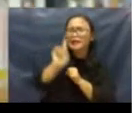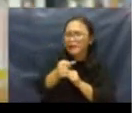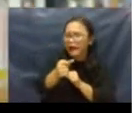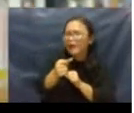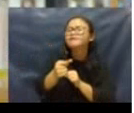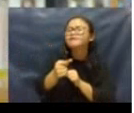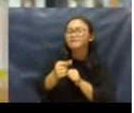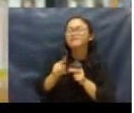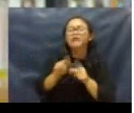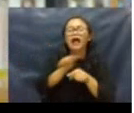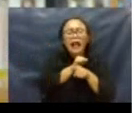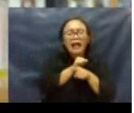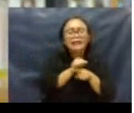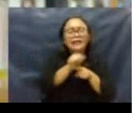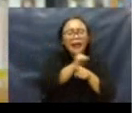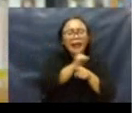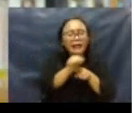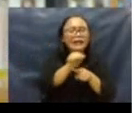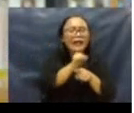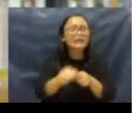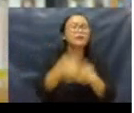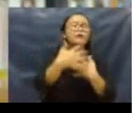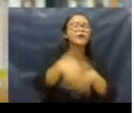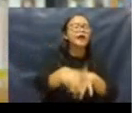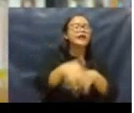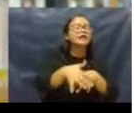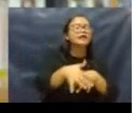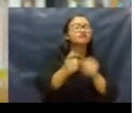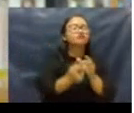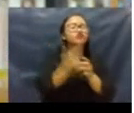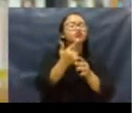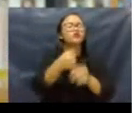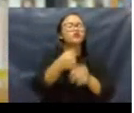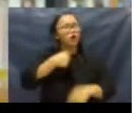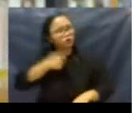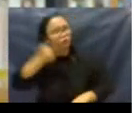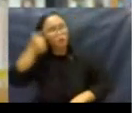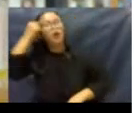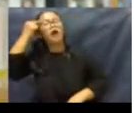Latih dan praktik terus. I notice, I wonder.